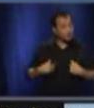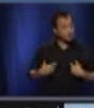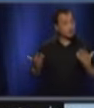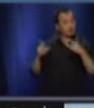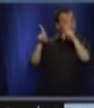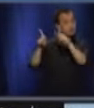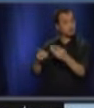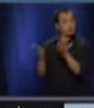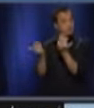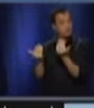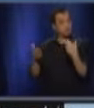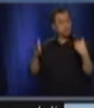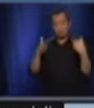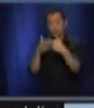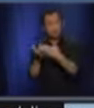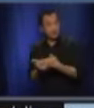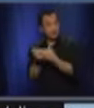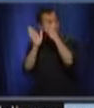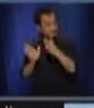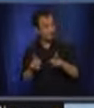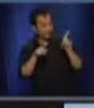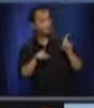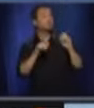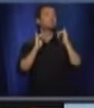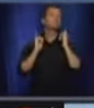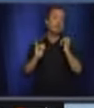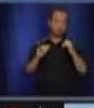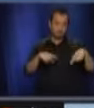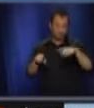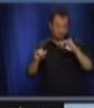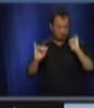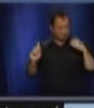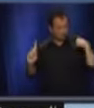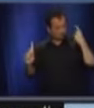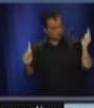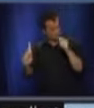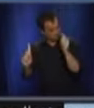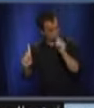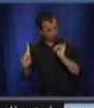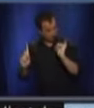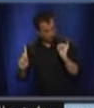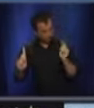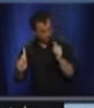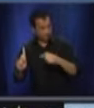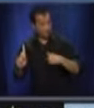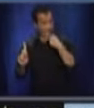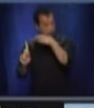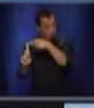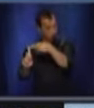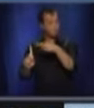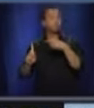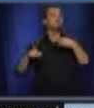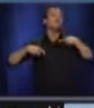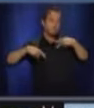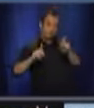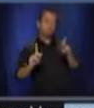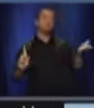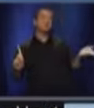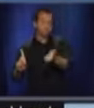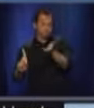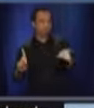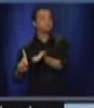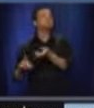par exemple, qui apportent une aide, là, qu'on dit significative à un résident, sont autorisées. Pour les RPA,